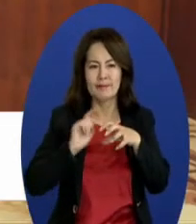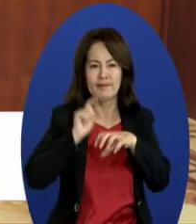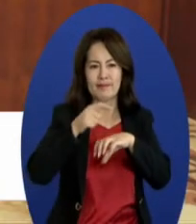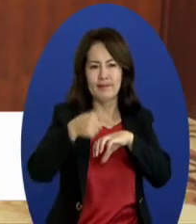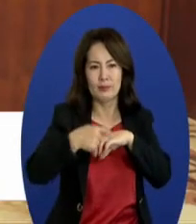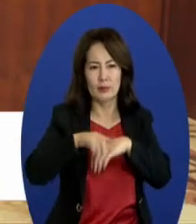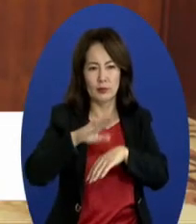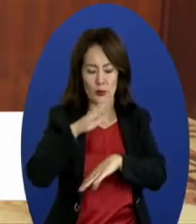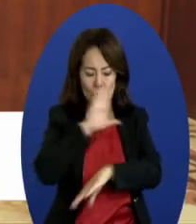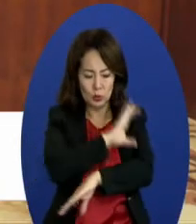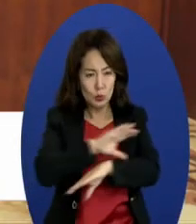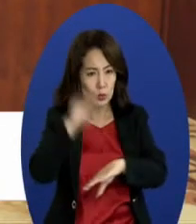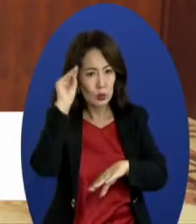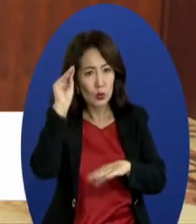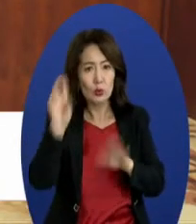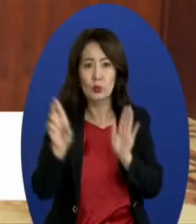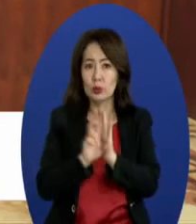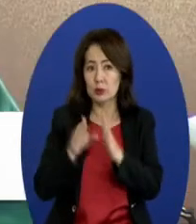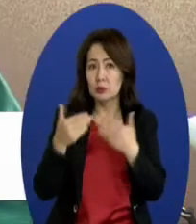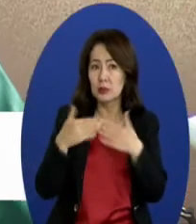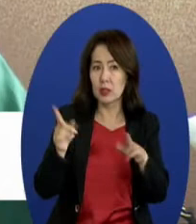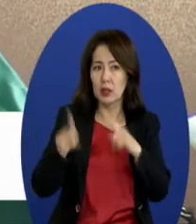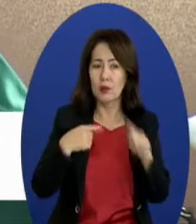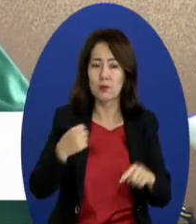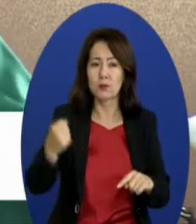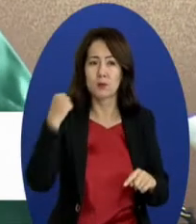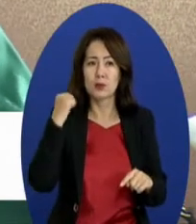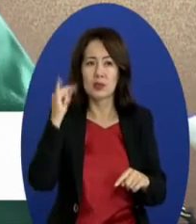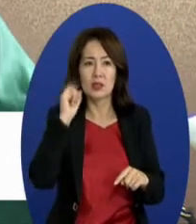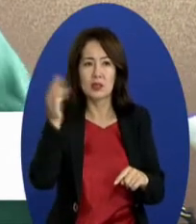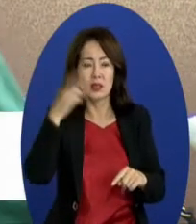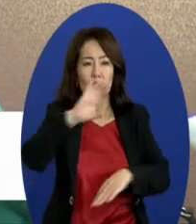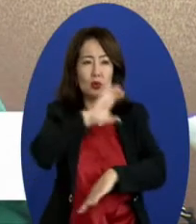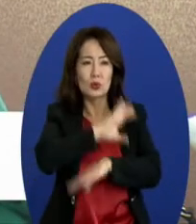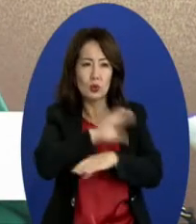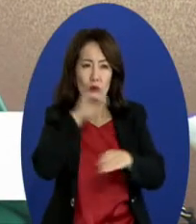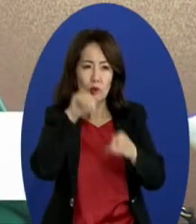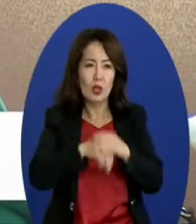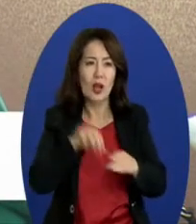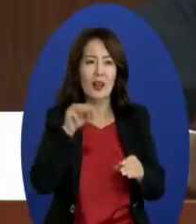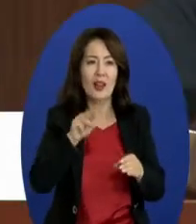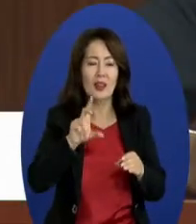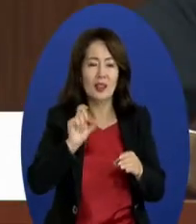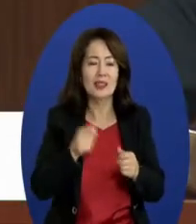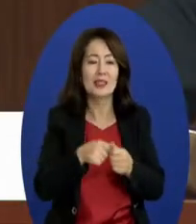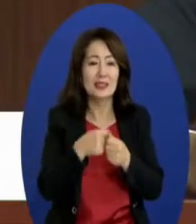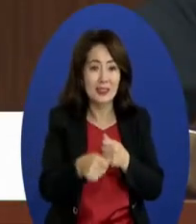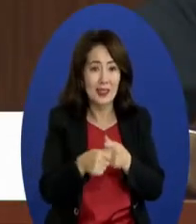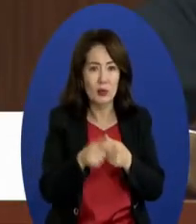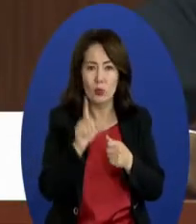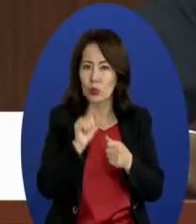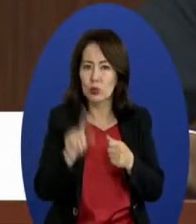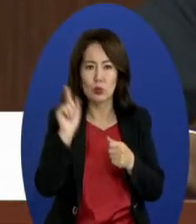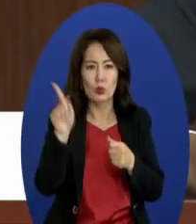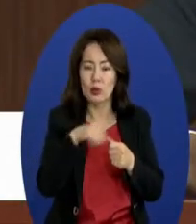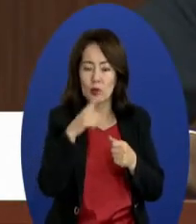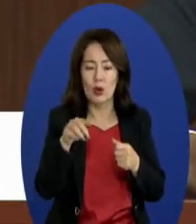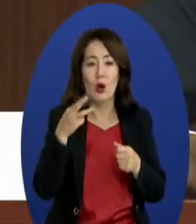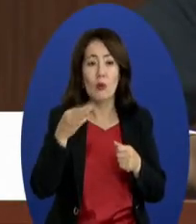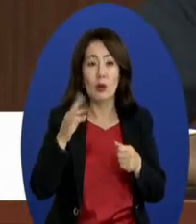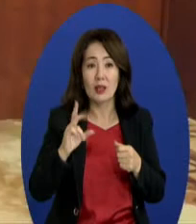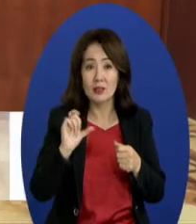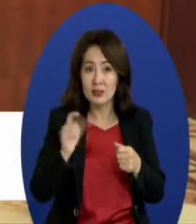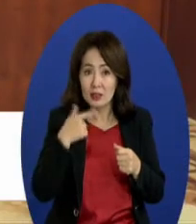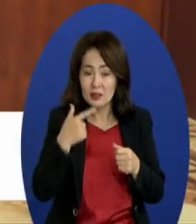суралцах боломж нь нээлттэй байна. Тиймээс шилдэг ихтэй сургуулиудад тэтгэлгээр суралцах зардлыг бууруулж болохгүй гэдгийг гишүүн мөнхцдэг хөндөж байна. Мөн